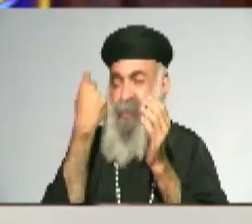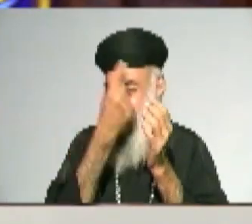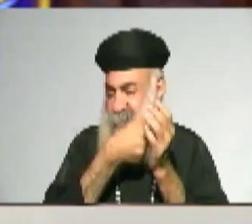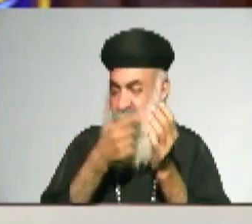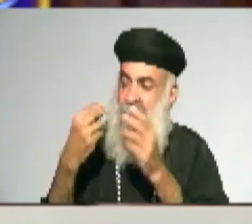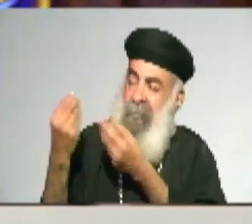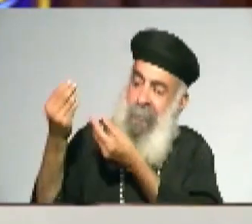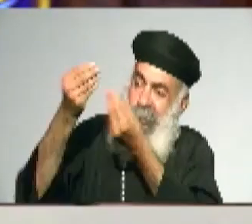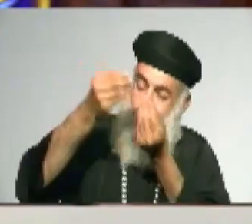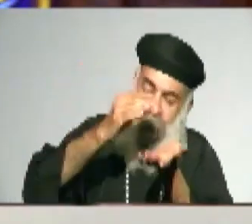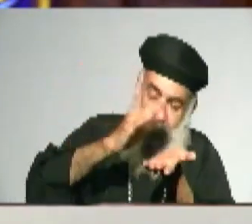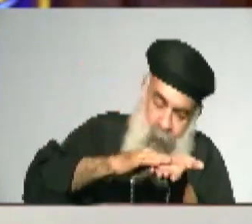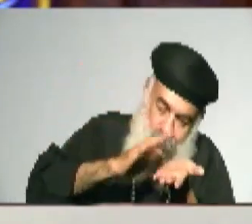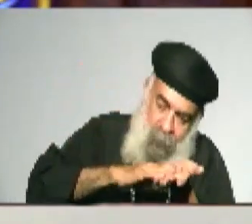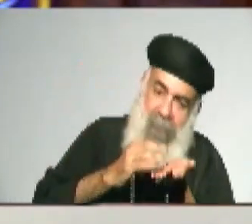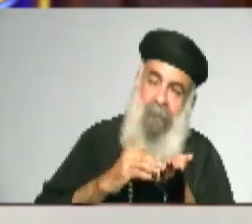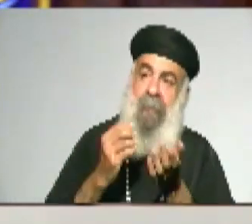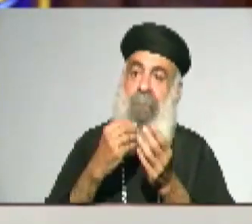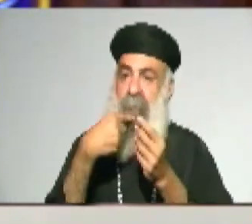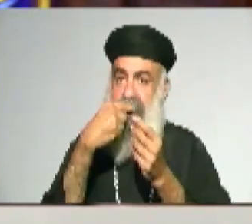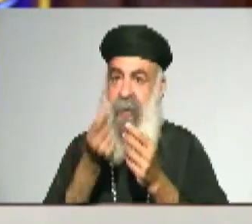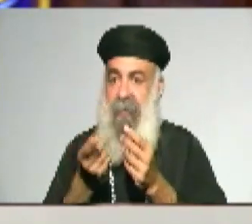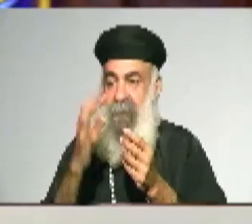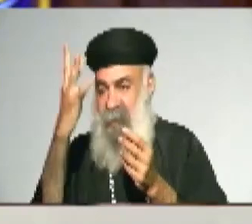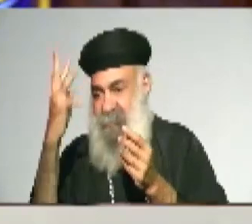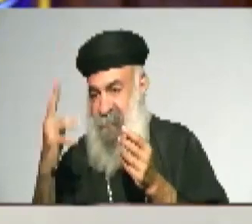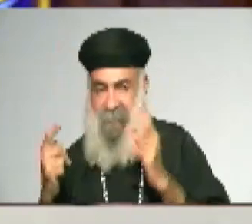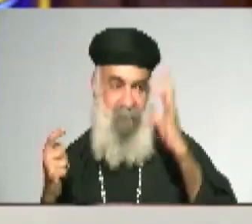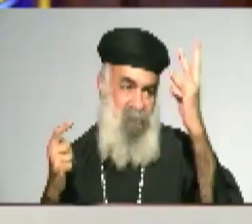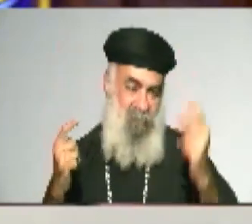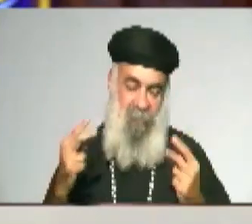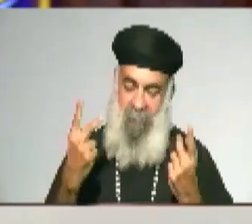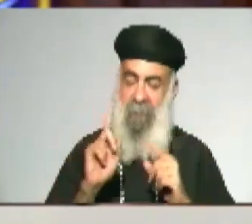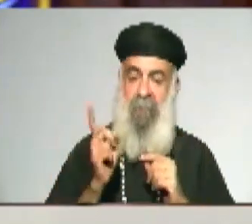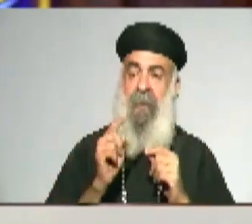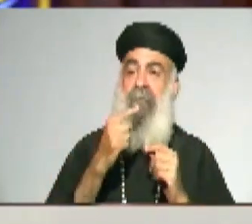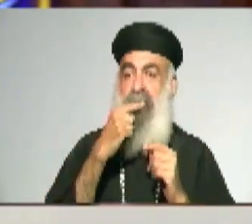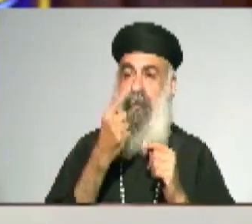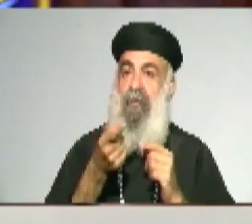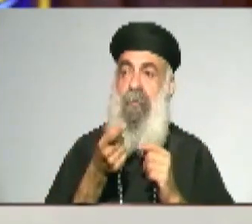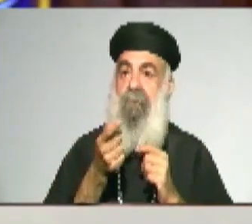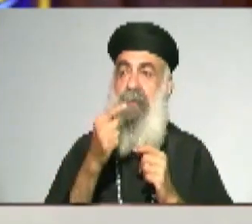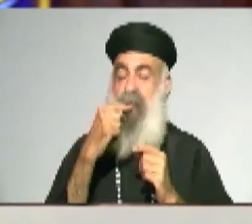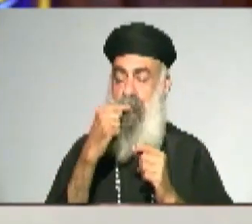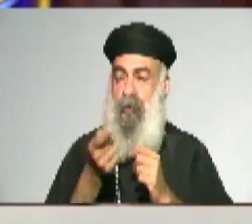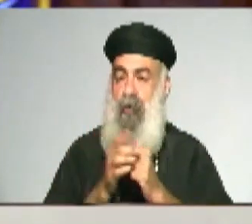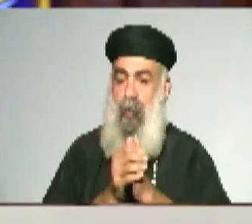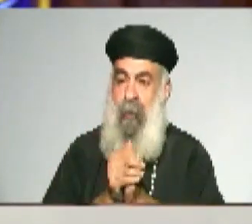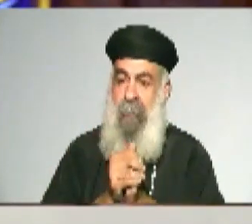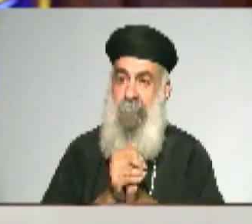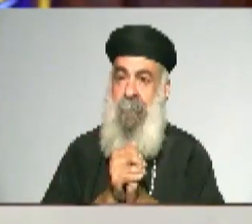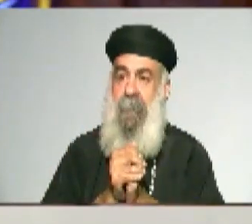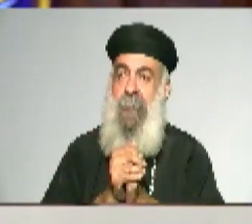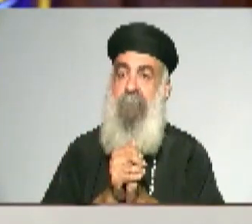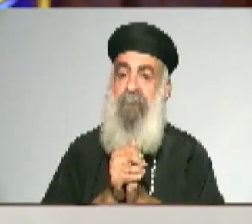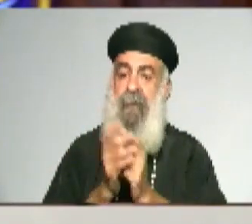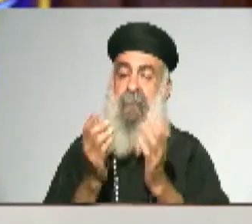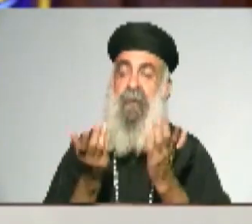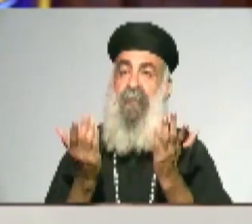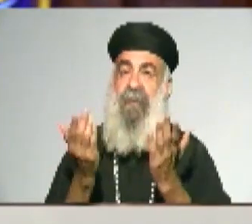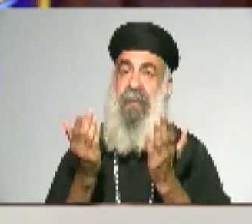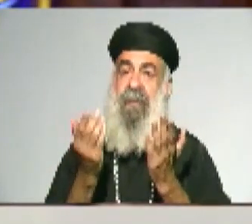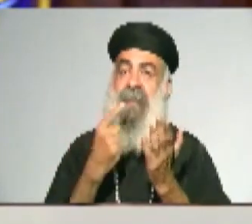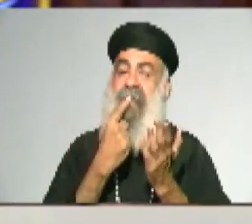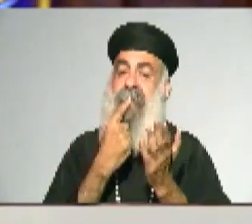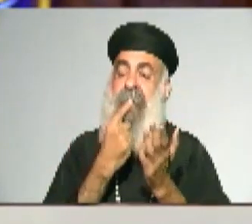القديسين وسلموه لينا، ما نقدرش نتكلم عن طبيعتين. تقولي طب ما احنا أحيانا بنقول مثلا يا من ذاق